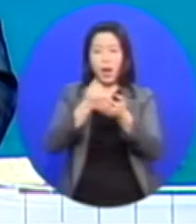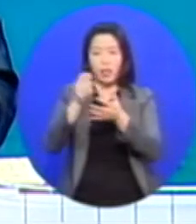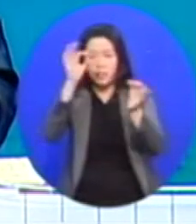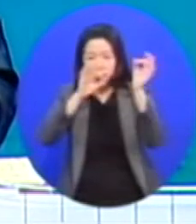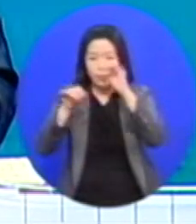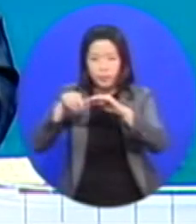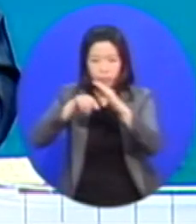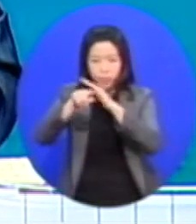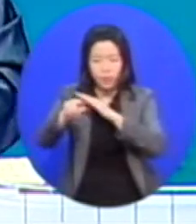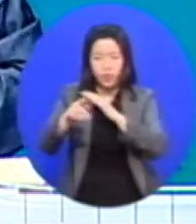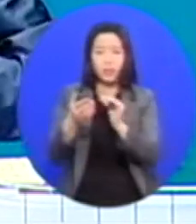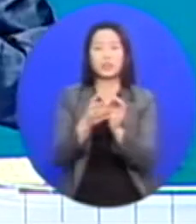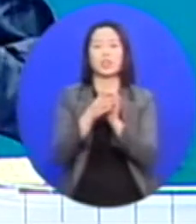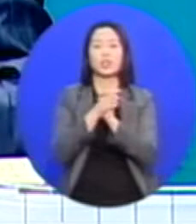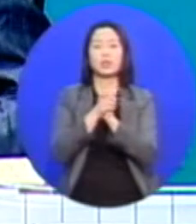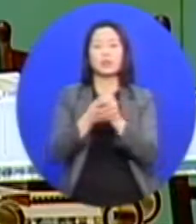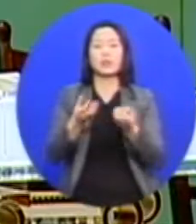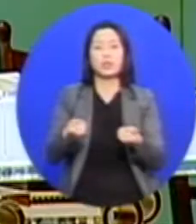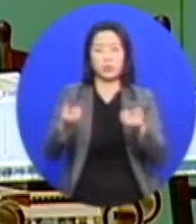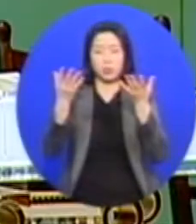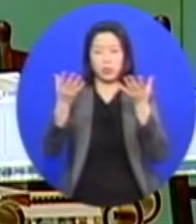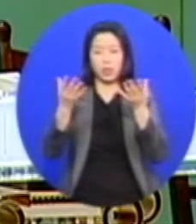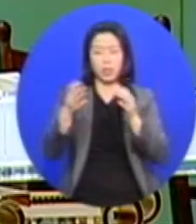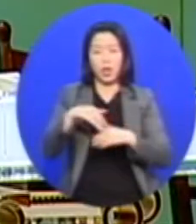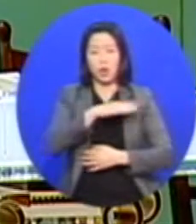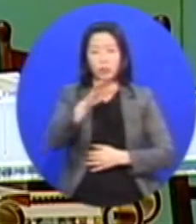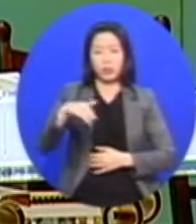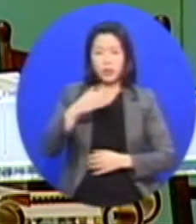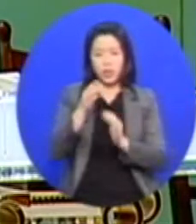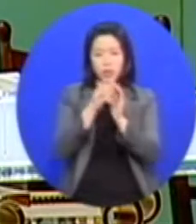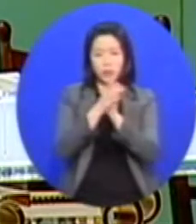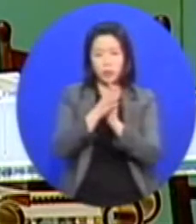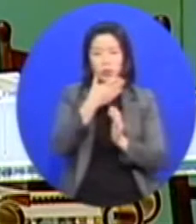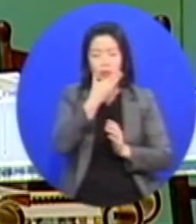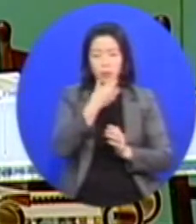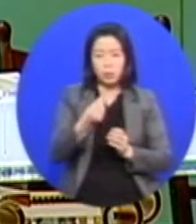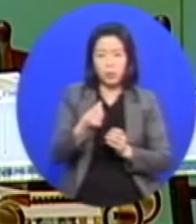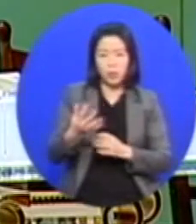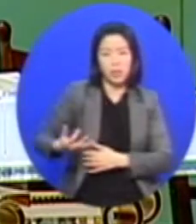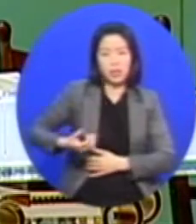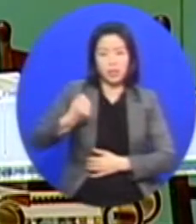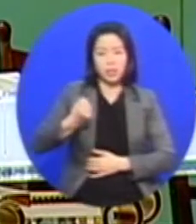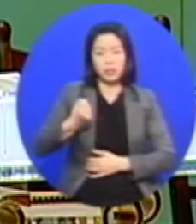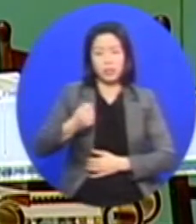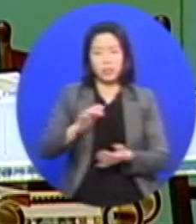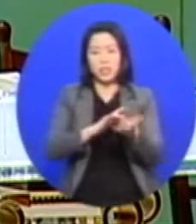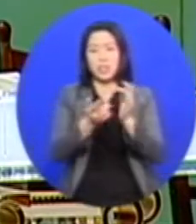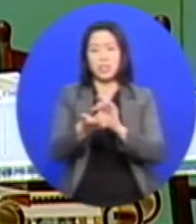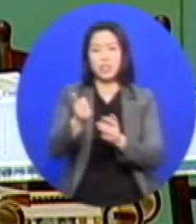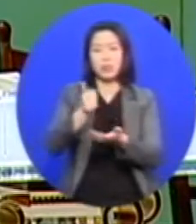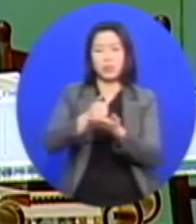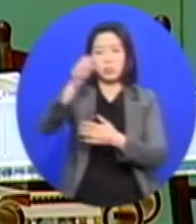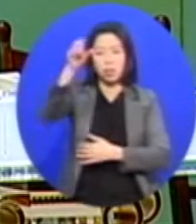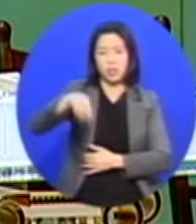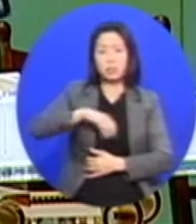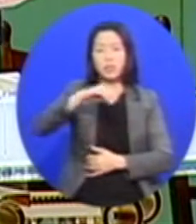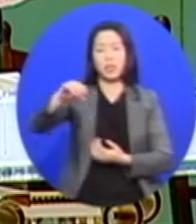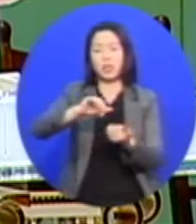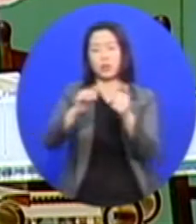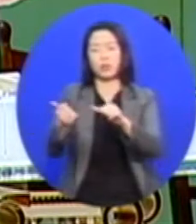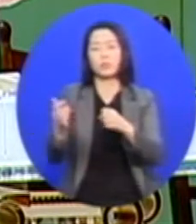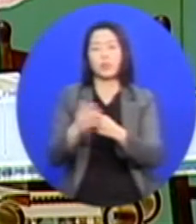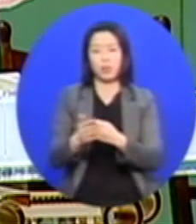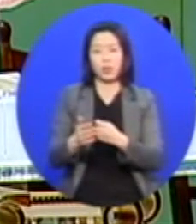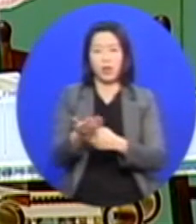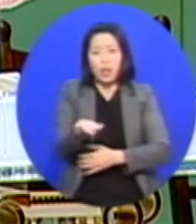축복 이에요 우리가 기도의 축복을 누리는 것은 전적으로 예수님의 십자가 때문이에요 그런데 기도가 안